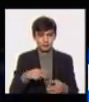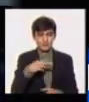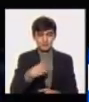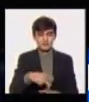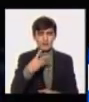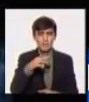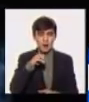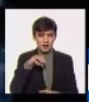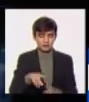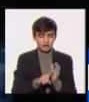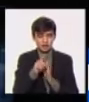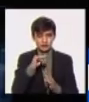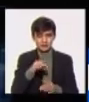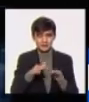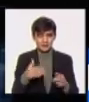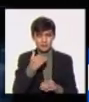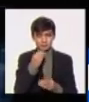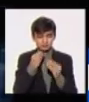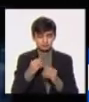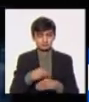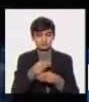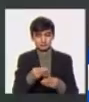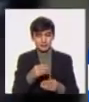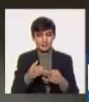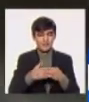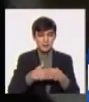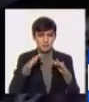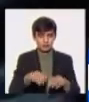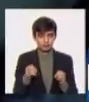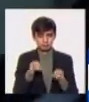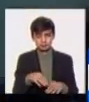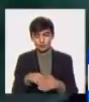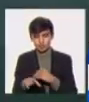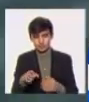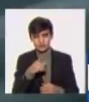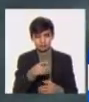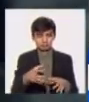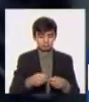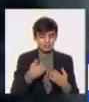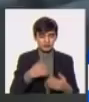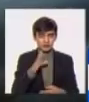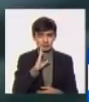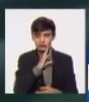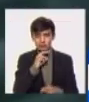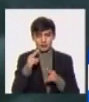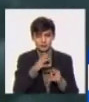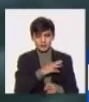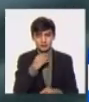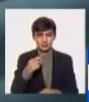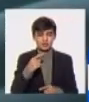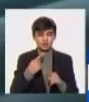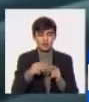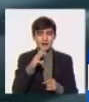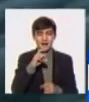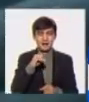выходит. Продукты ей приносят дети и оставляют под дверью. Поэтому интервью с ней мы записали в удаленном режиме. Женщину возмутило, что в отличие от нее